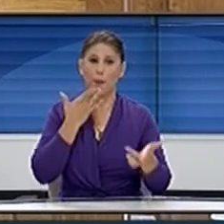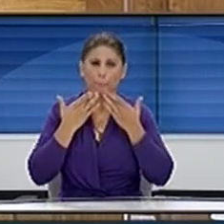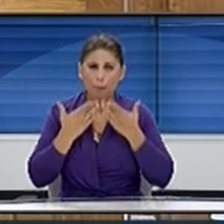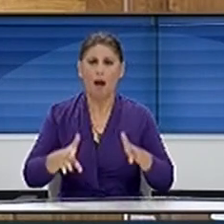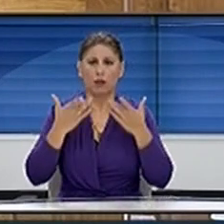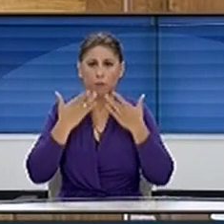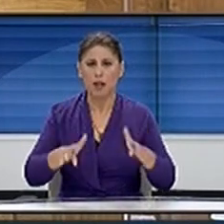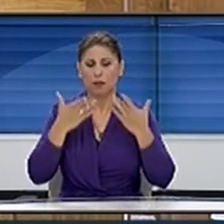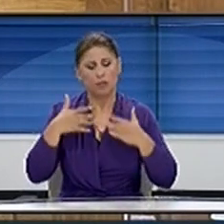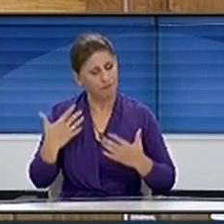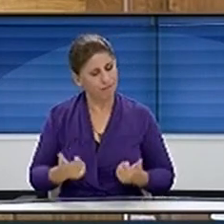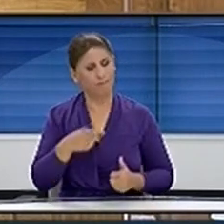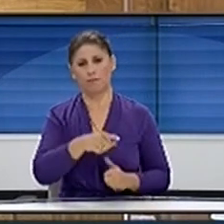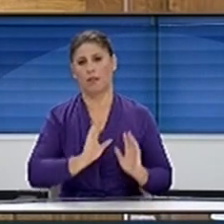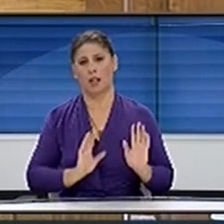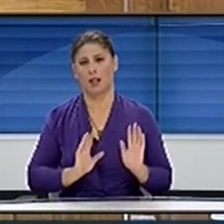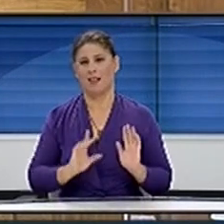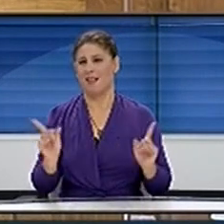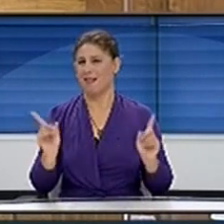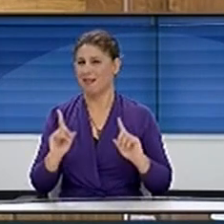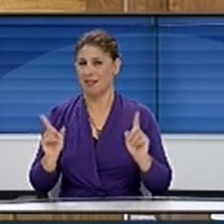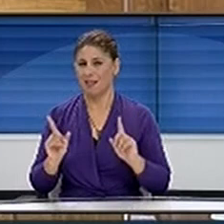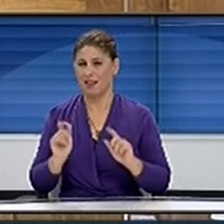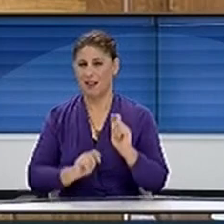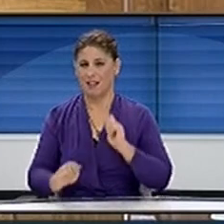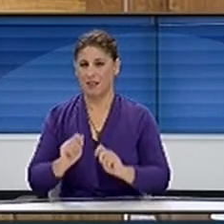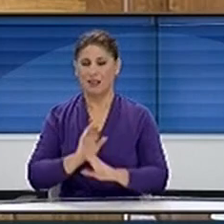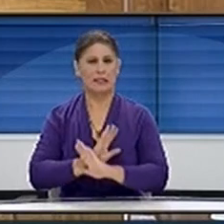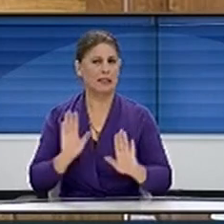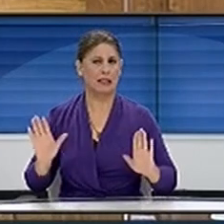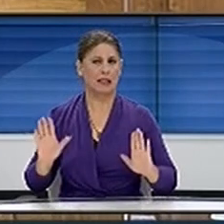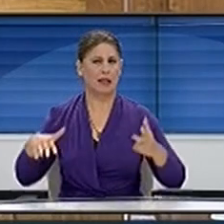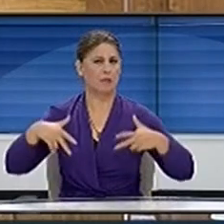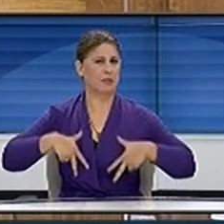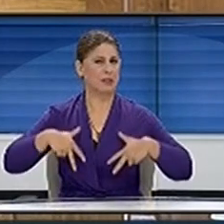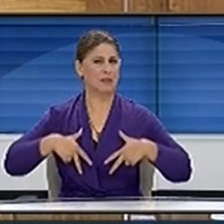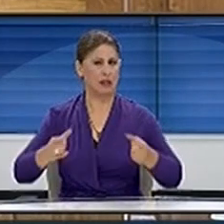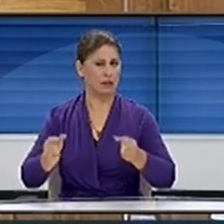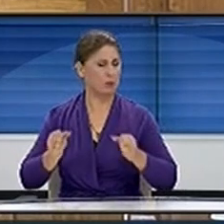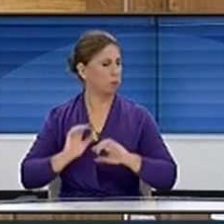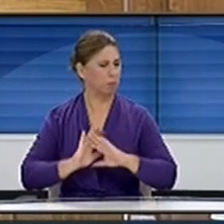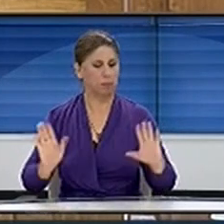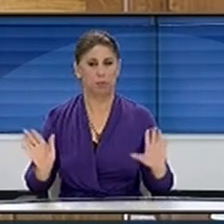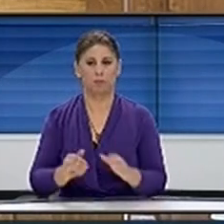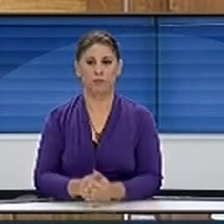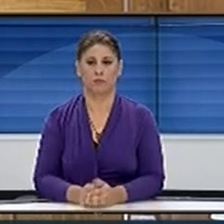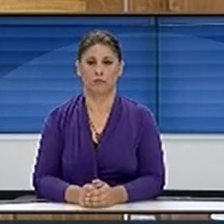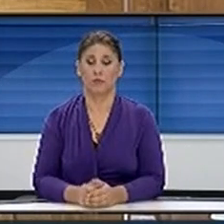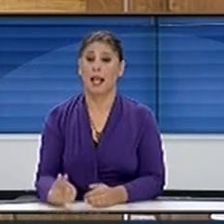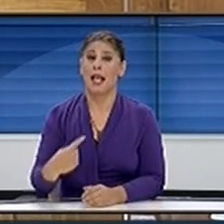παρετήσεις και εκεί. Δεν δημιουργήθηκε όμως καμία πολιτιακή κρίση. Αλλά και